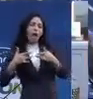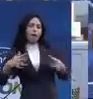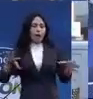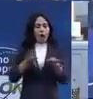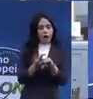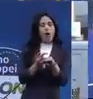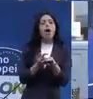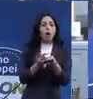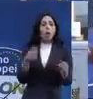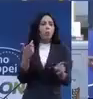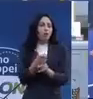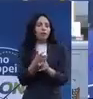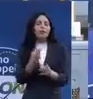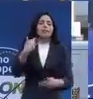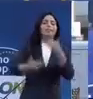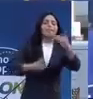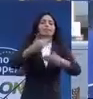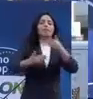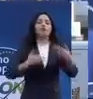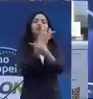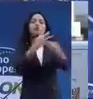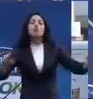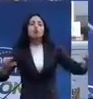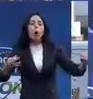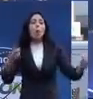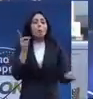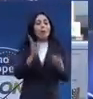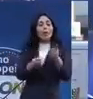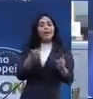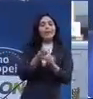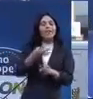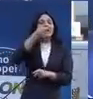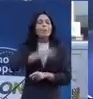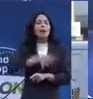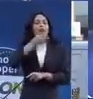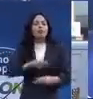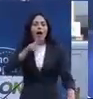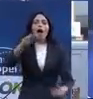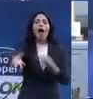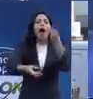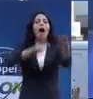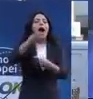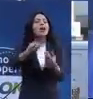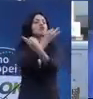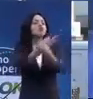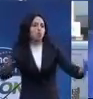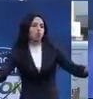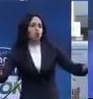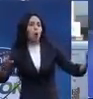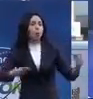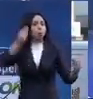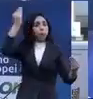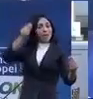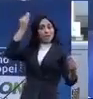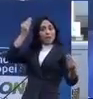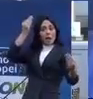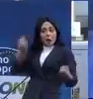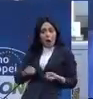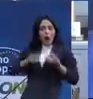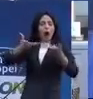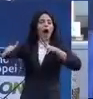l'etica è la ricerca del giusto e la politica è la capacità di trasferire il giusto dal pensiero